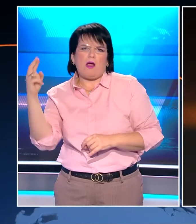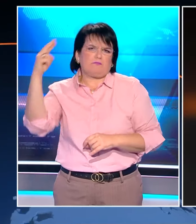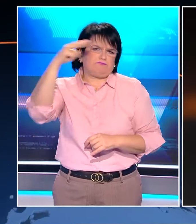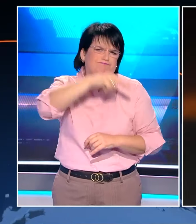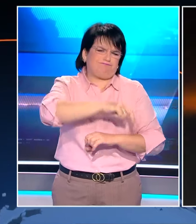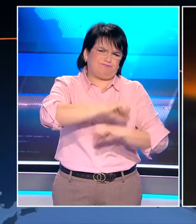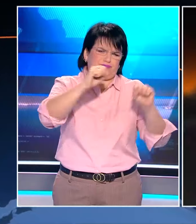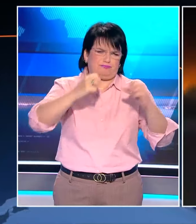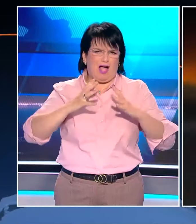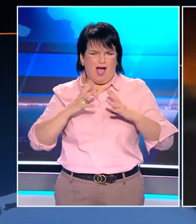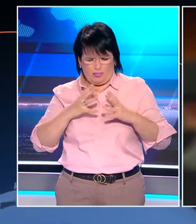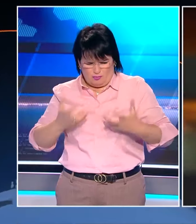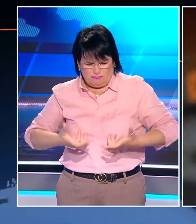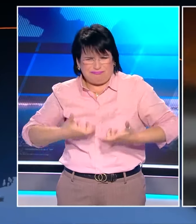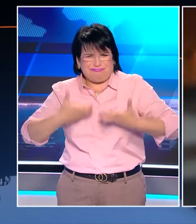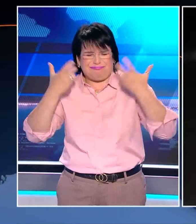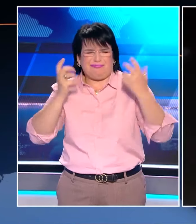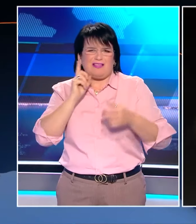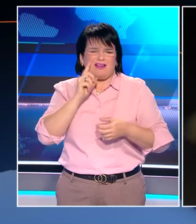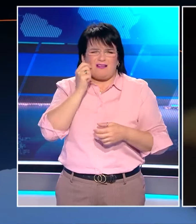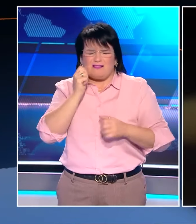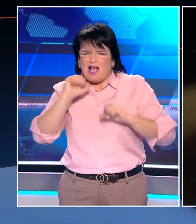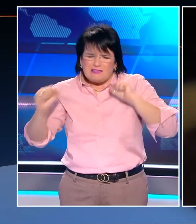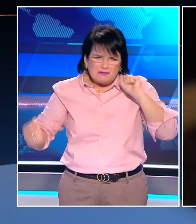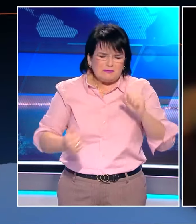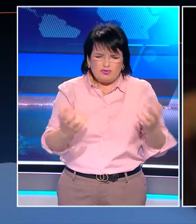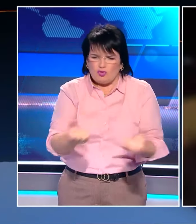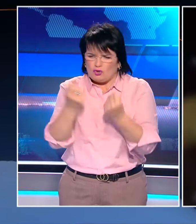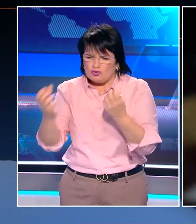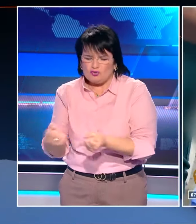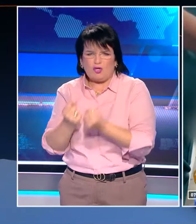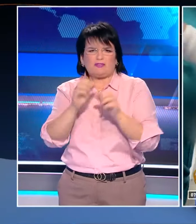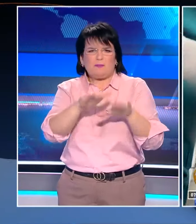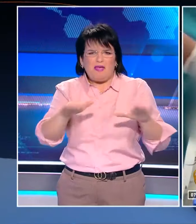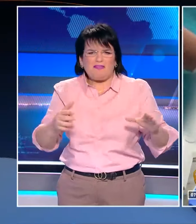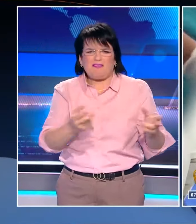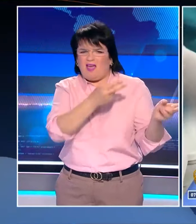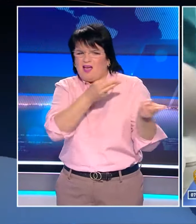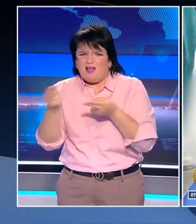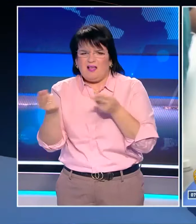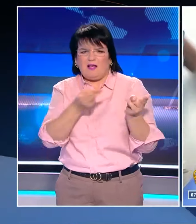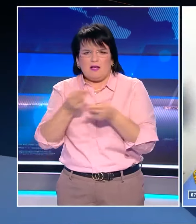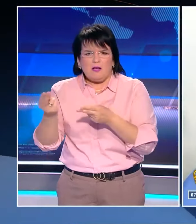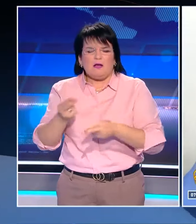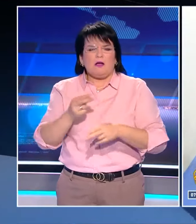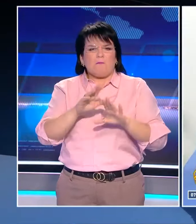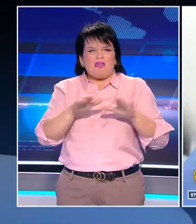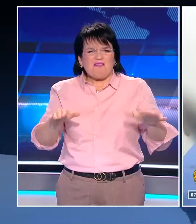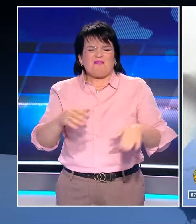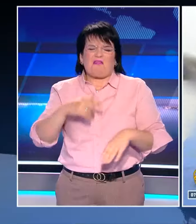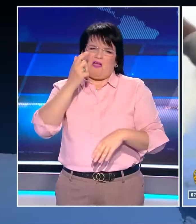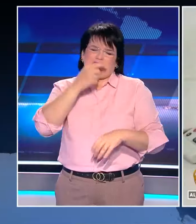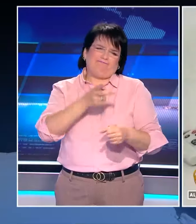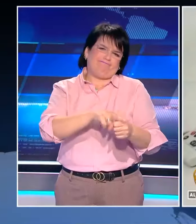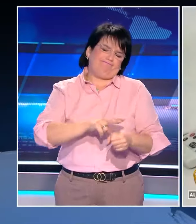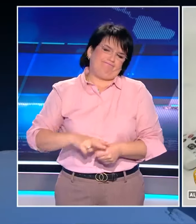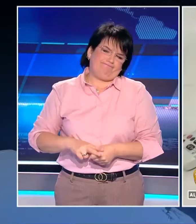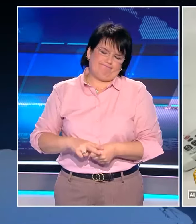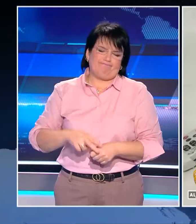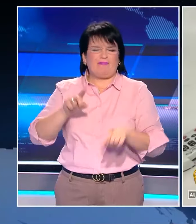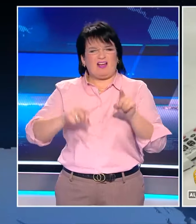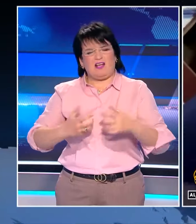Άνθρωποι καίγονται ζωντανοί, ενώ άνδρες και γυναίκες προσπαθούν να σώσουν τα παιδιά τους. Πολλά από αυτά δεν γλιτώνουν.